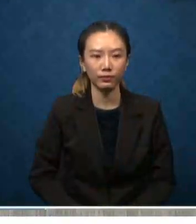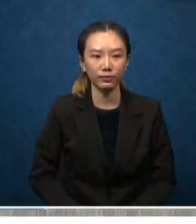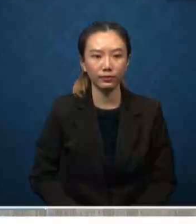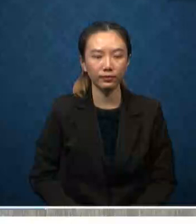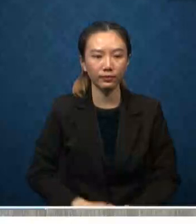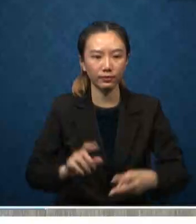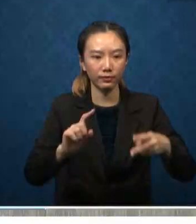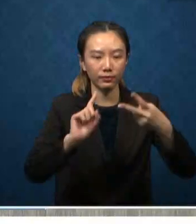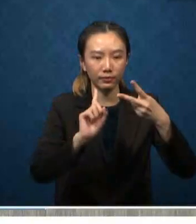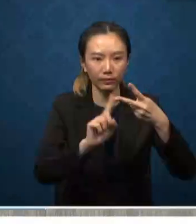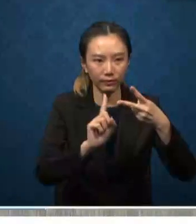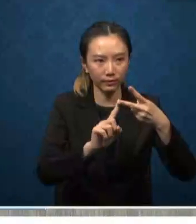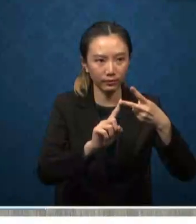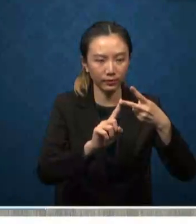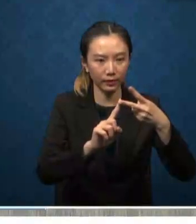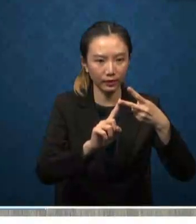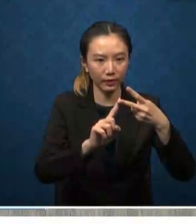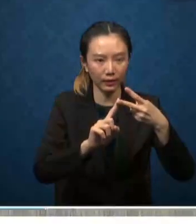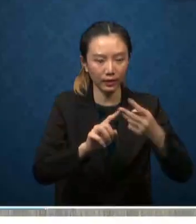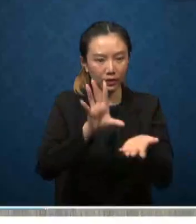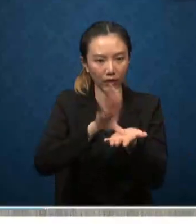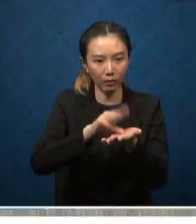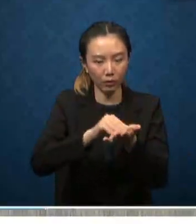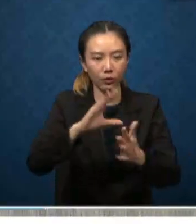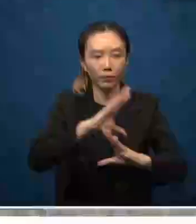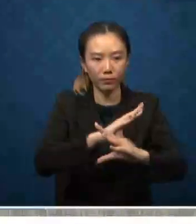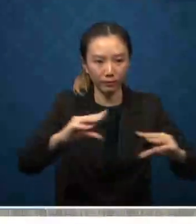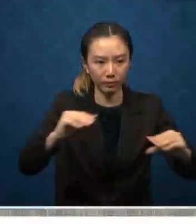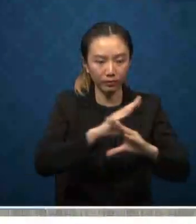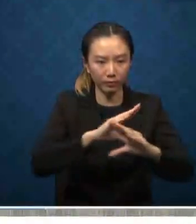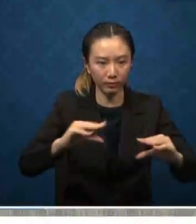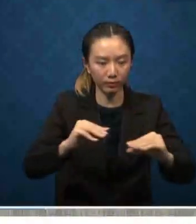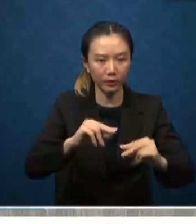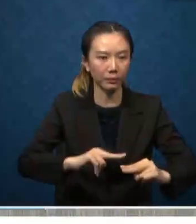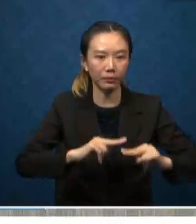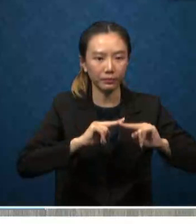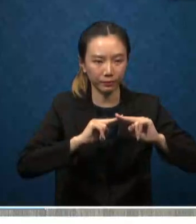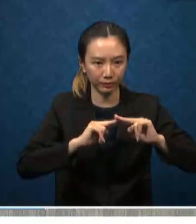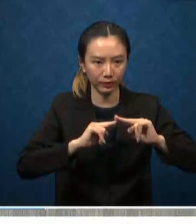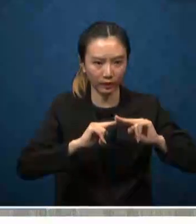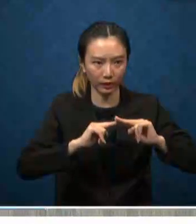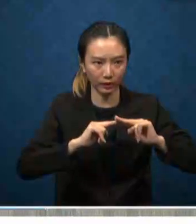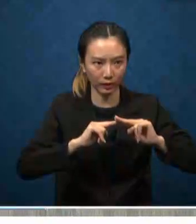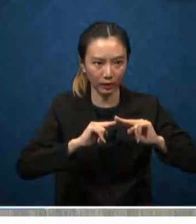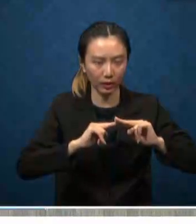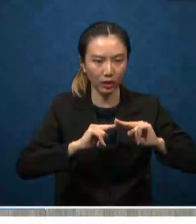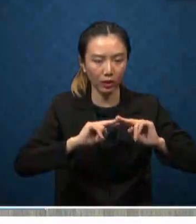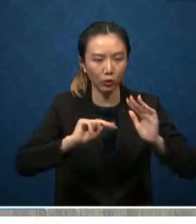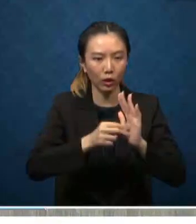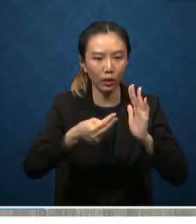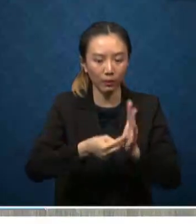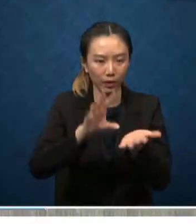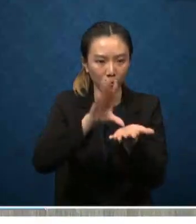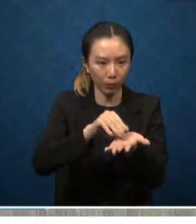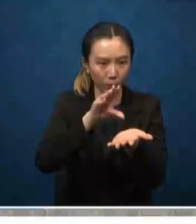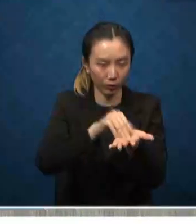2560 2. การแลกเปลี่ยนข้อมูลอัตโนมัตินั้นเป็นการถ่ายโอนข้อมูลที่